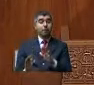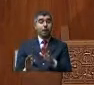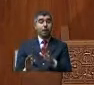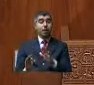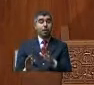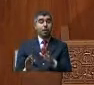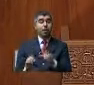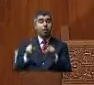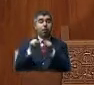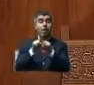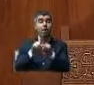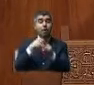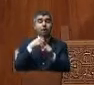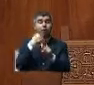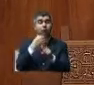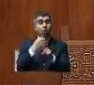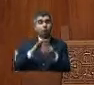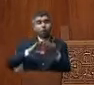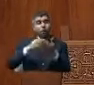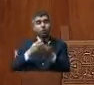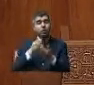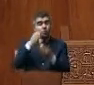تيبقاو في المدرسه حتى هذه صحيحه.